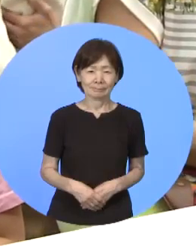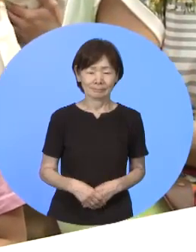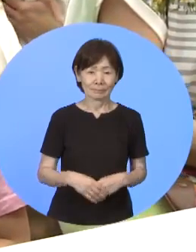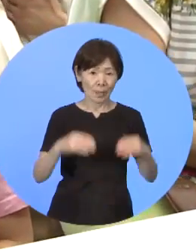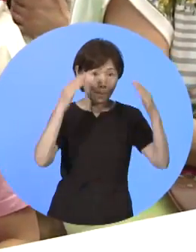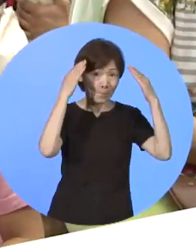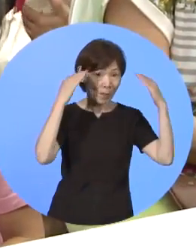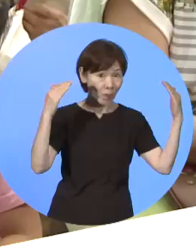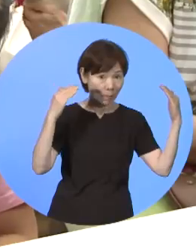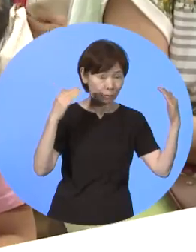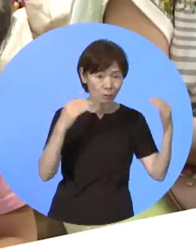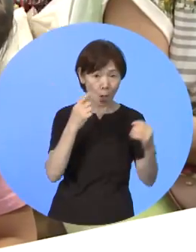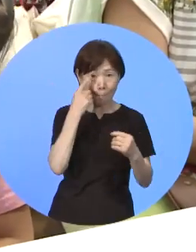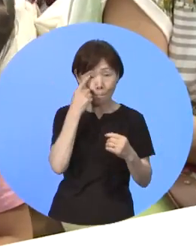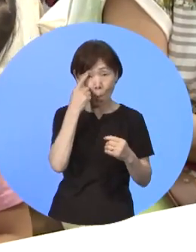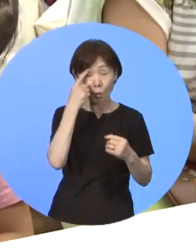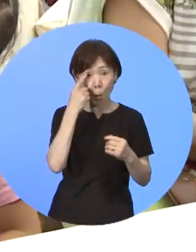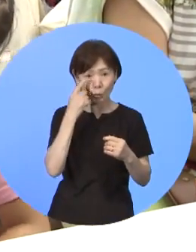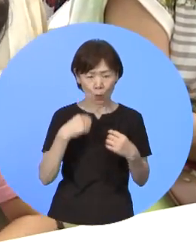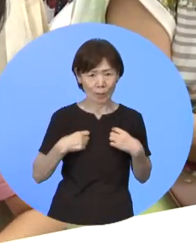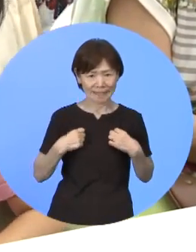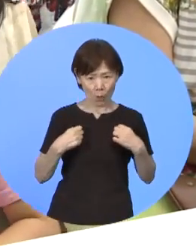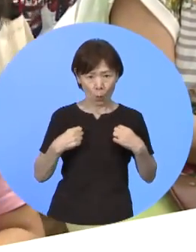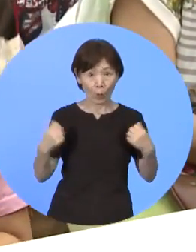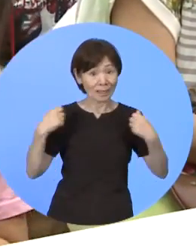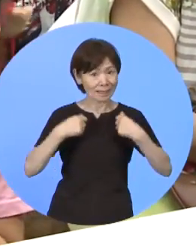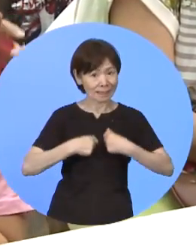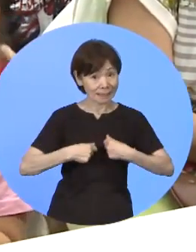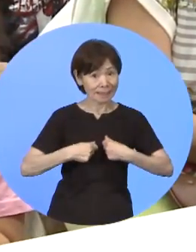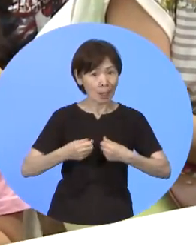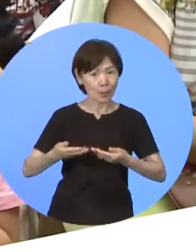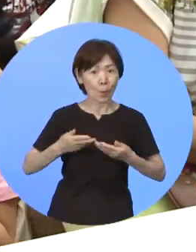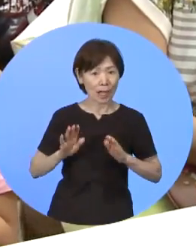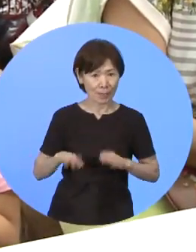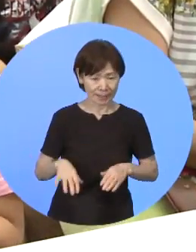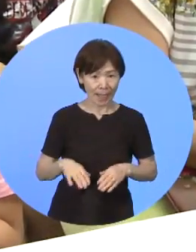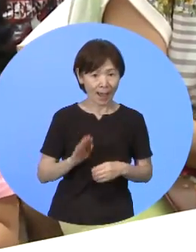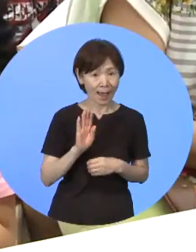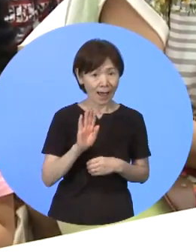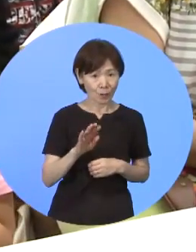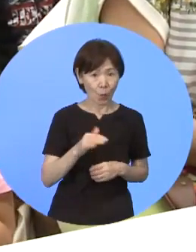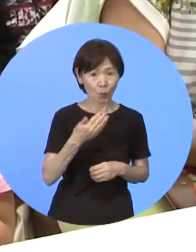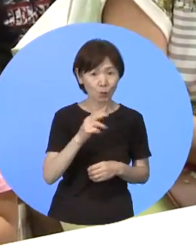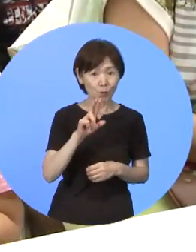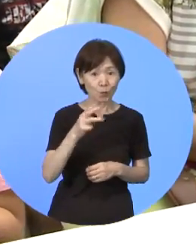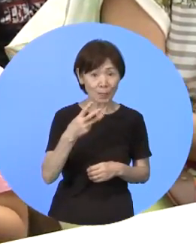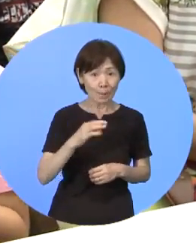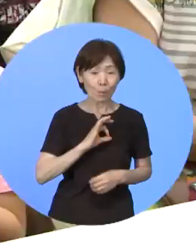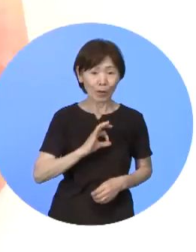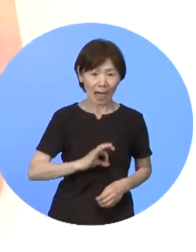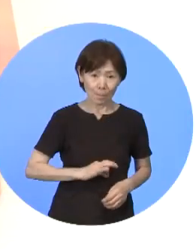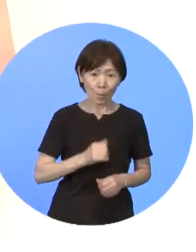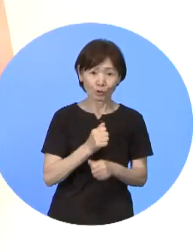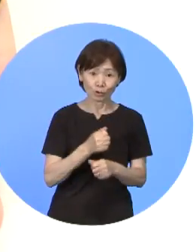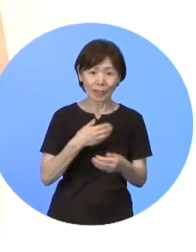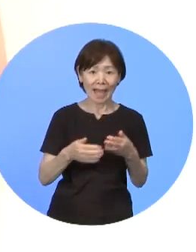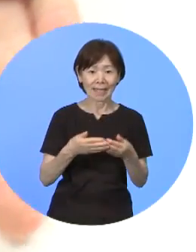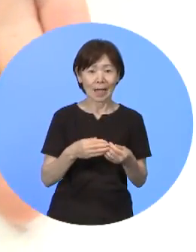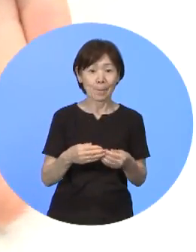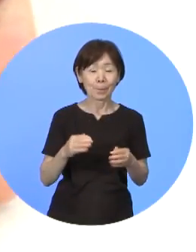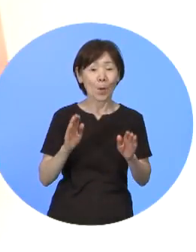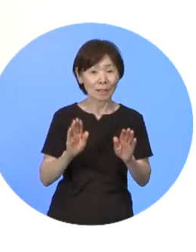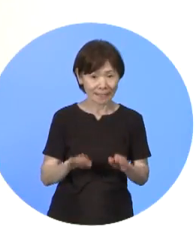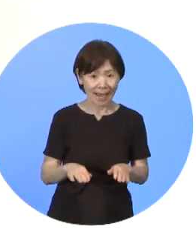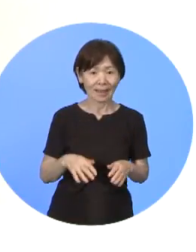ベトナムの衣装を着させてもらったのと、モンゴルの衣装を着させてもらいました。あとはくるみボタン